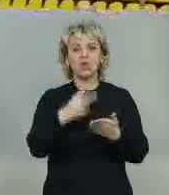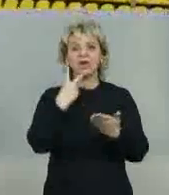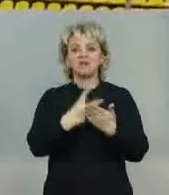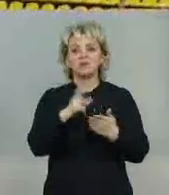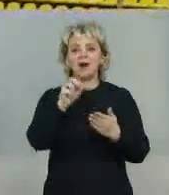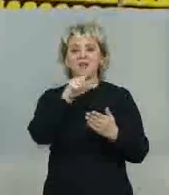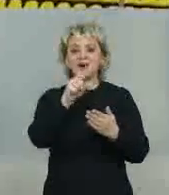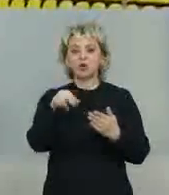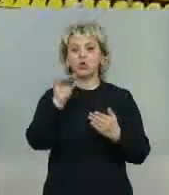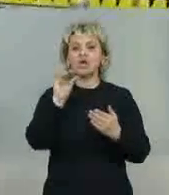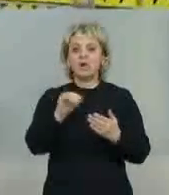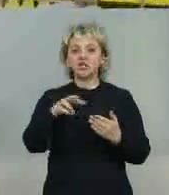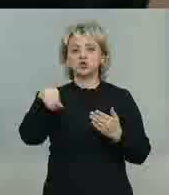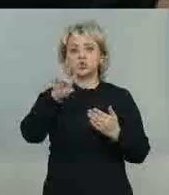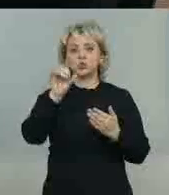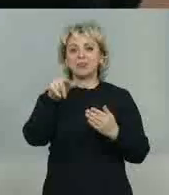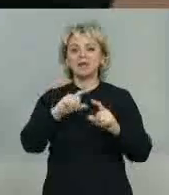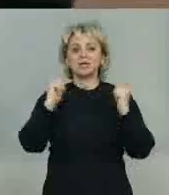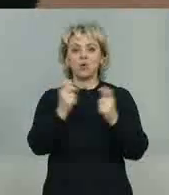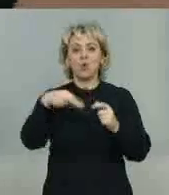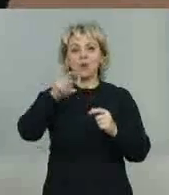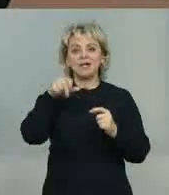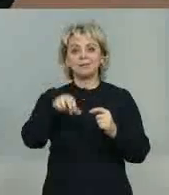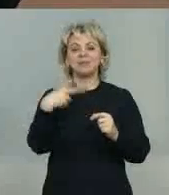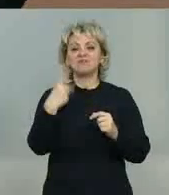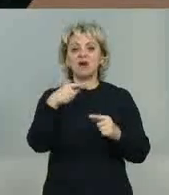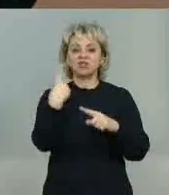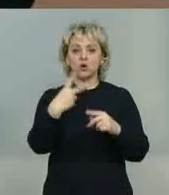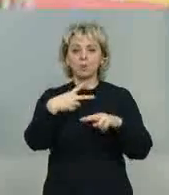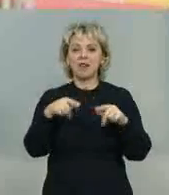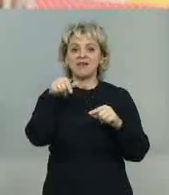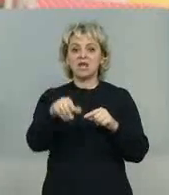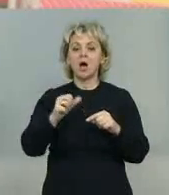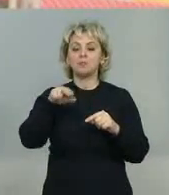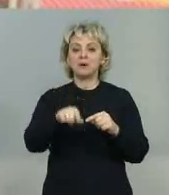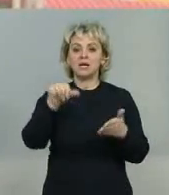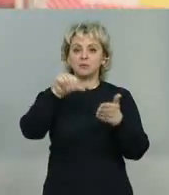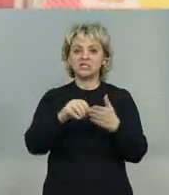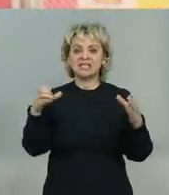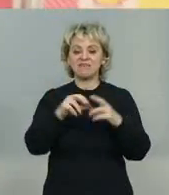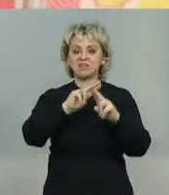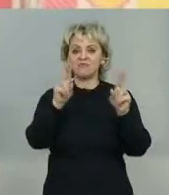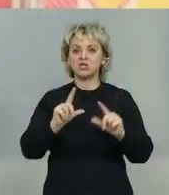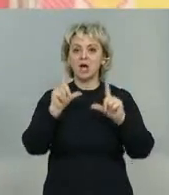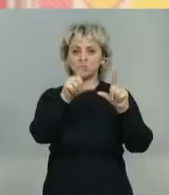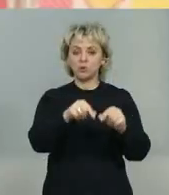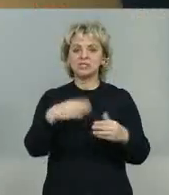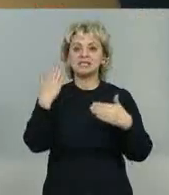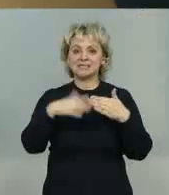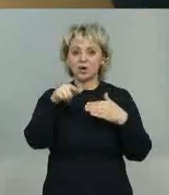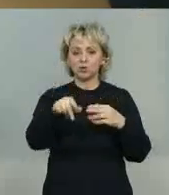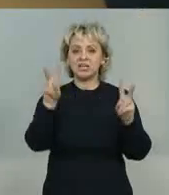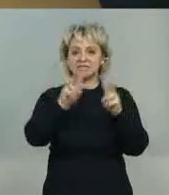повидавший Баварию и Манчестер Юнайтед, стадион «Олимп-2». Во второй половине апреля представители Совета Федерации отправятся с